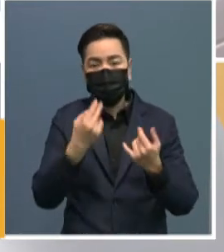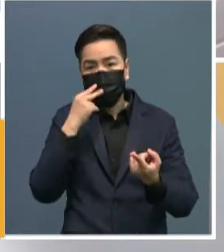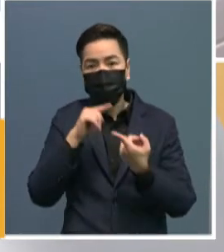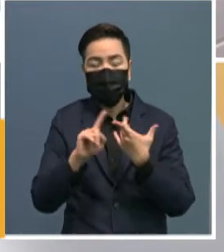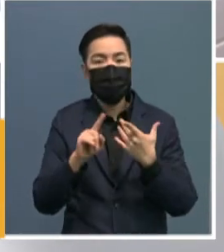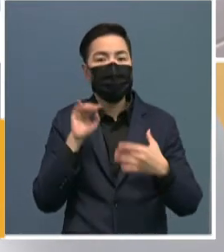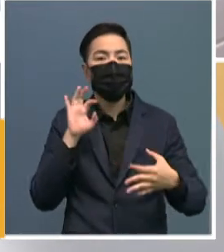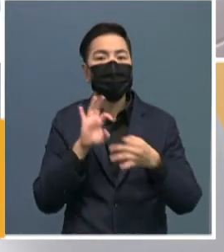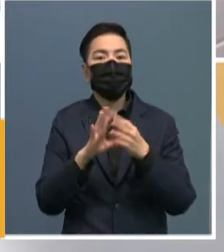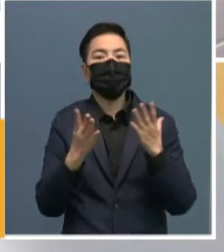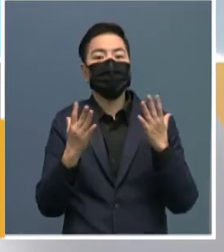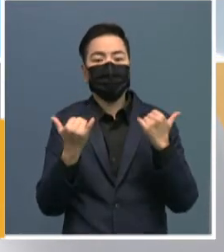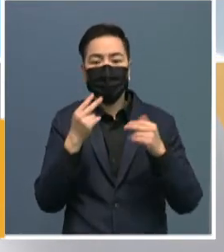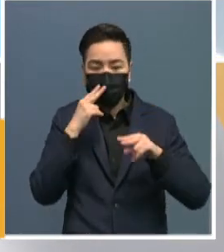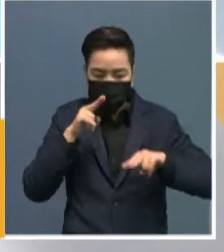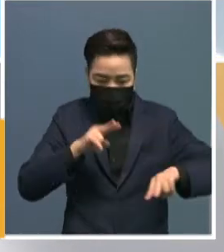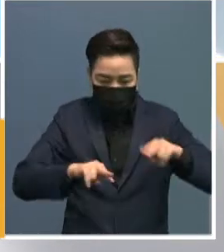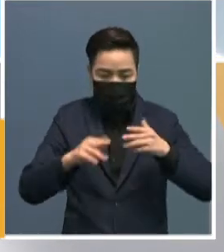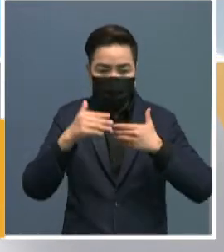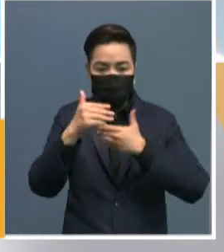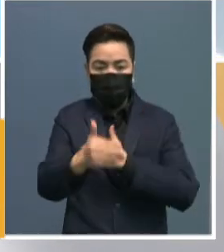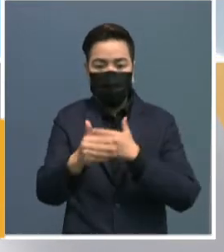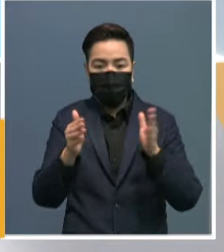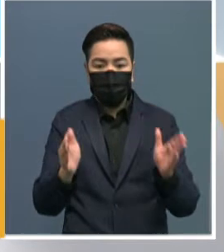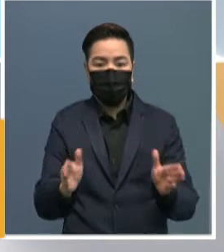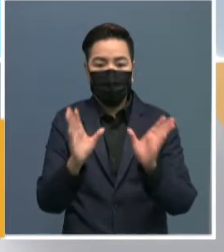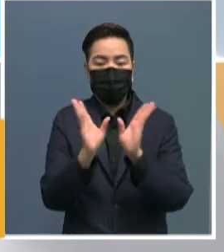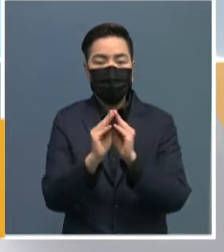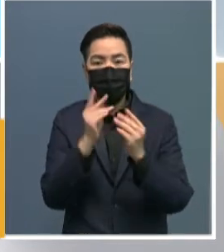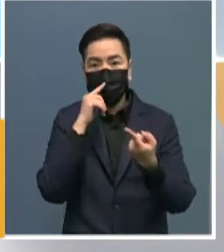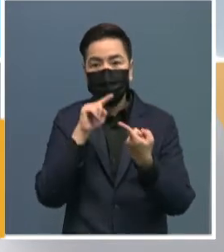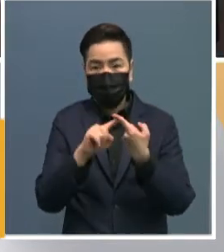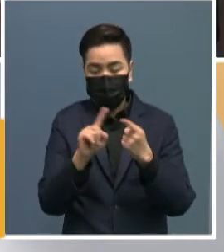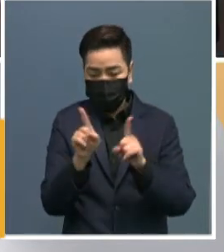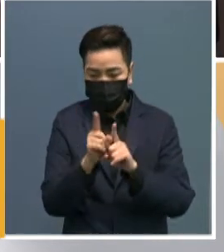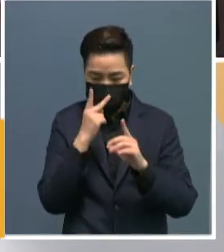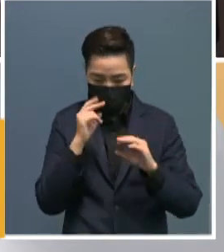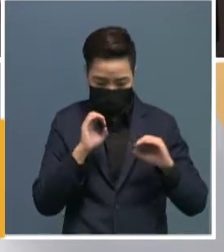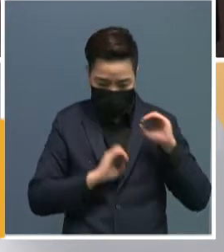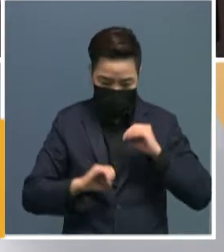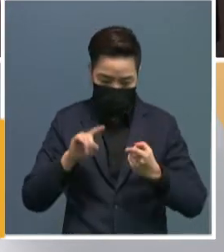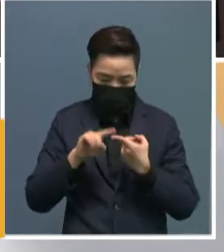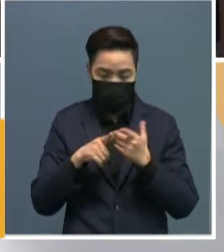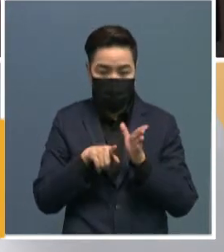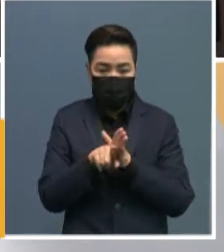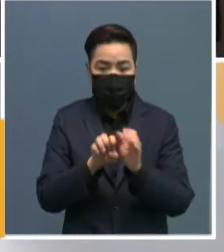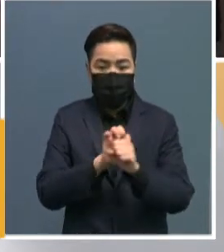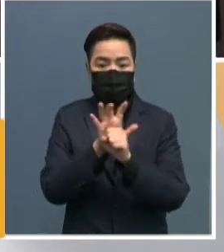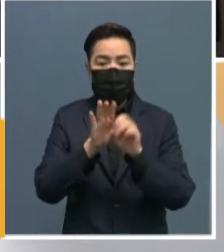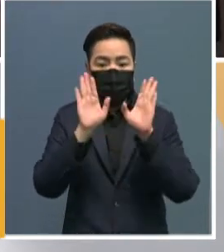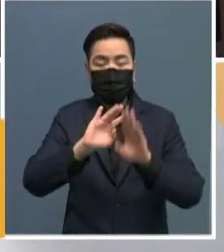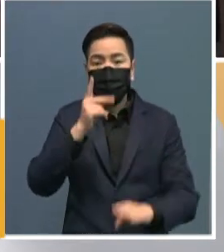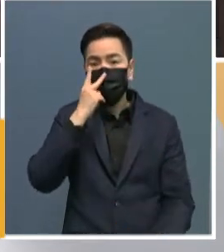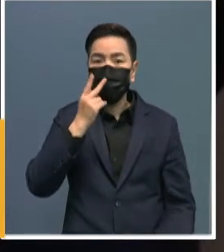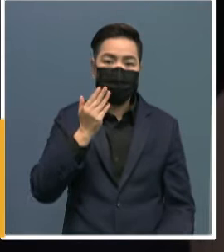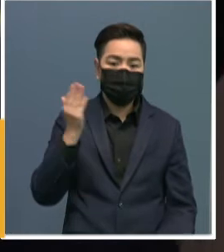ที่จะไปดูการที่จะตรวจขันห้องประชุมมีการรักษาความปลอดภัยในเรื่องของ combi 19ยังไงบ้างเดี๋ยวพา